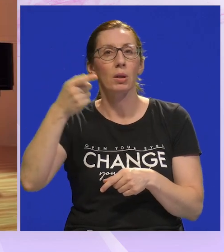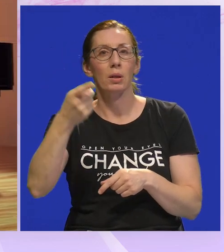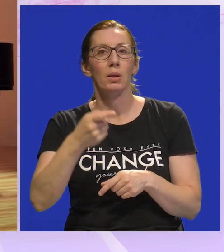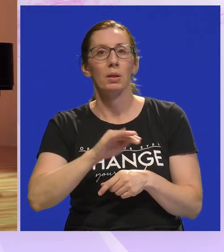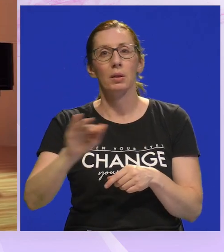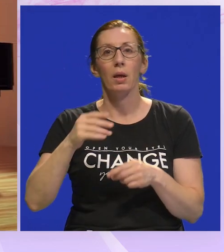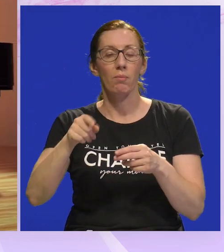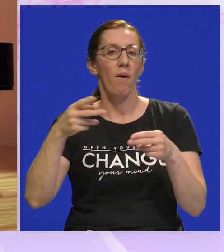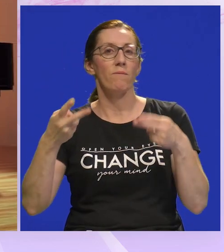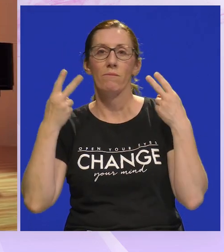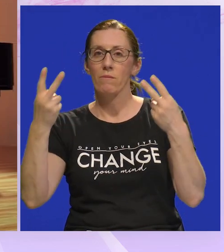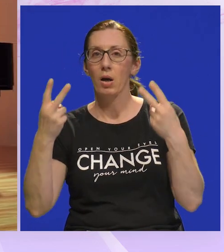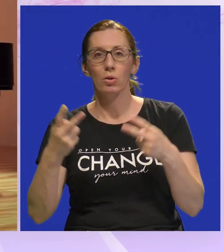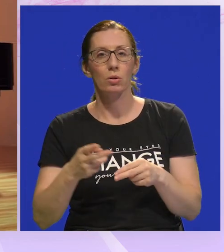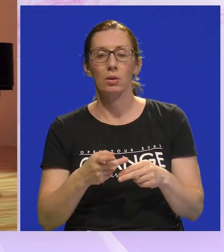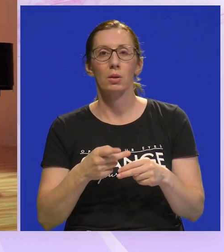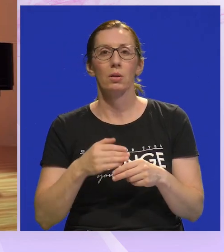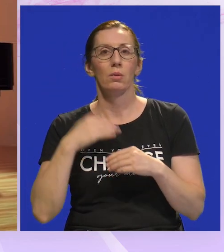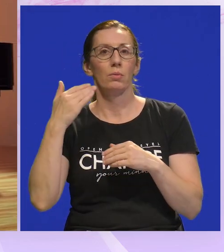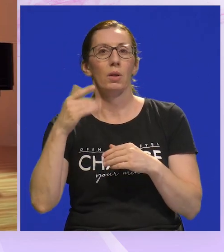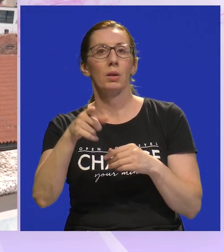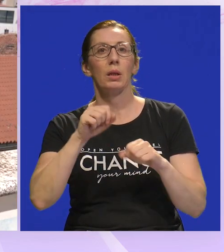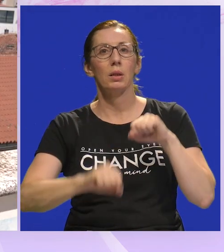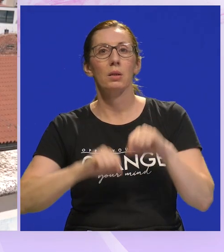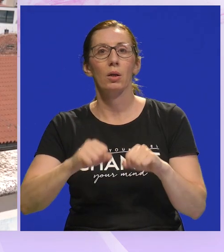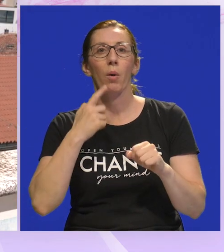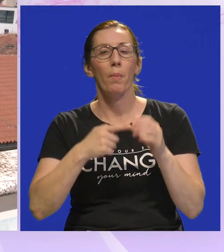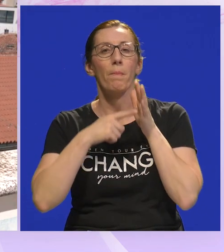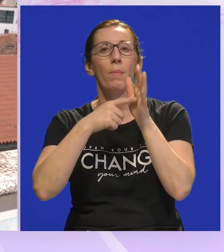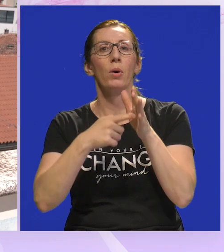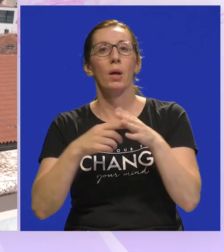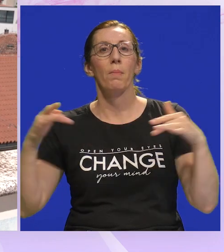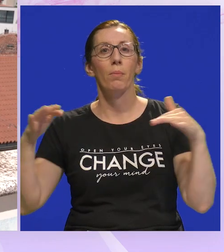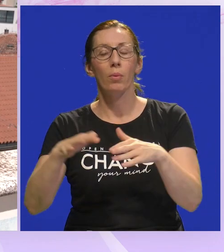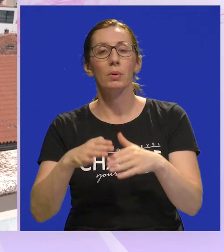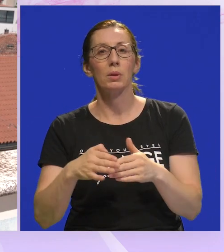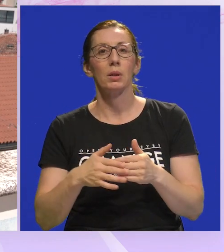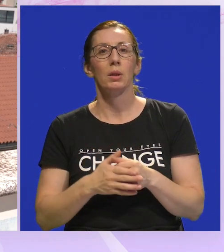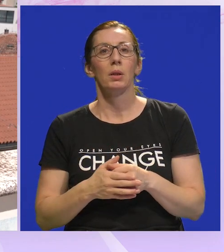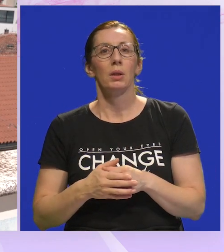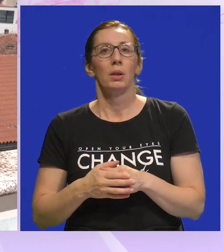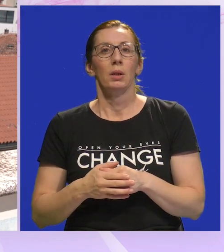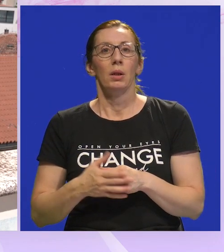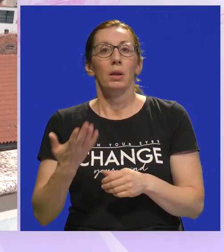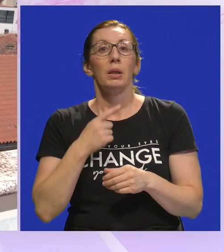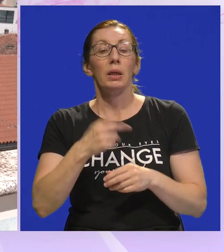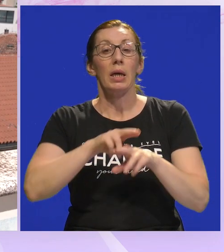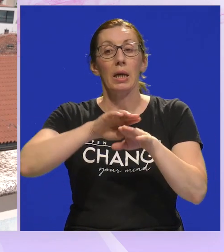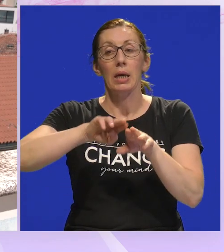Po mom mišljenju od iznimnog značaja je na neki način pokazati publici